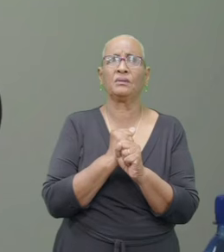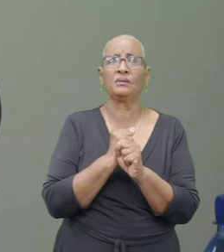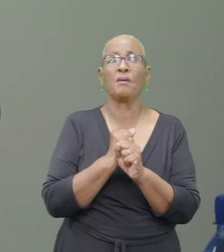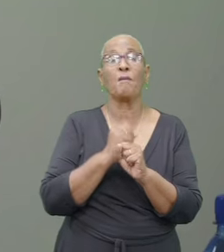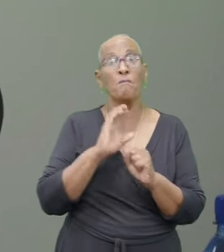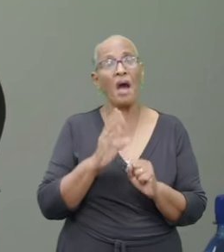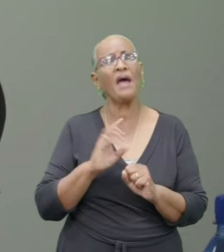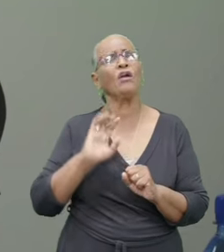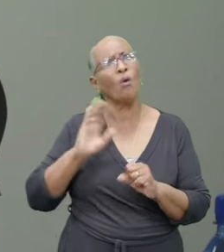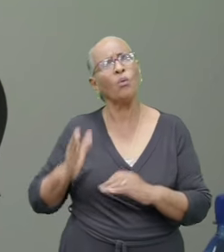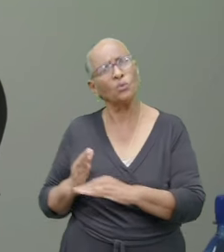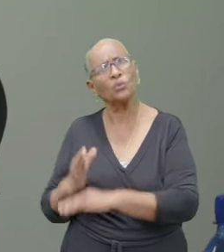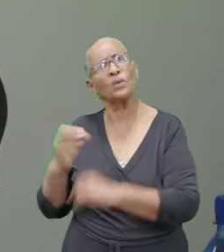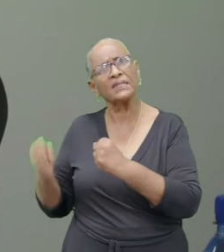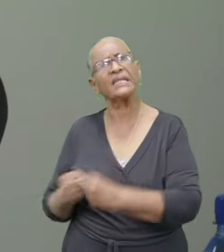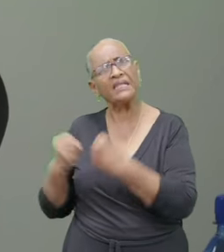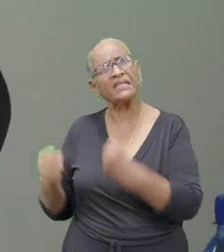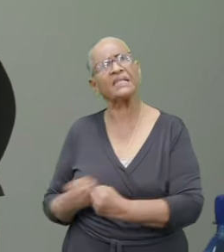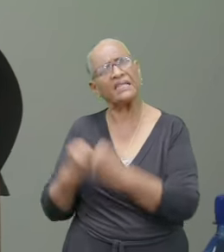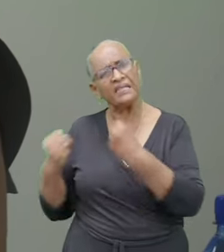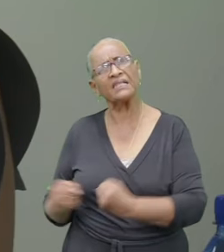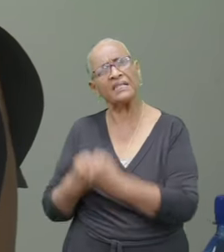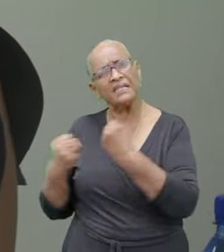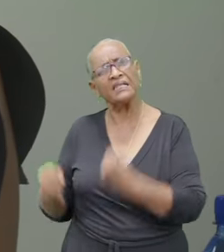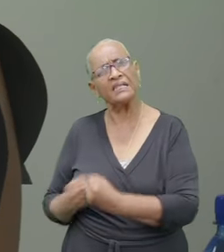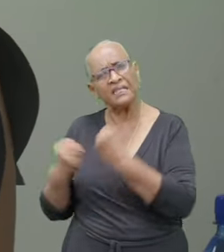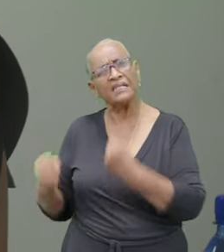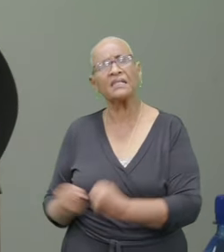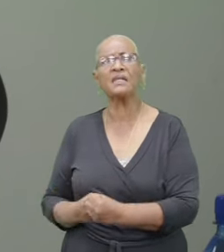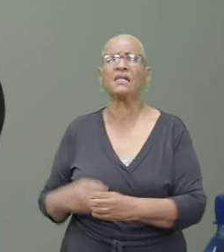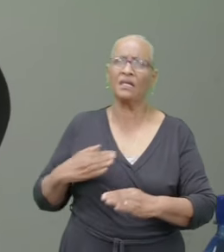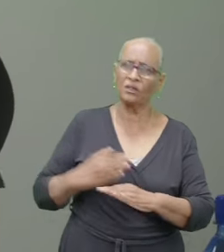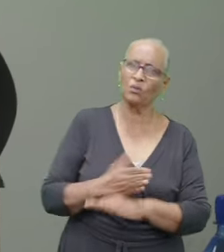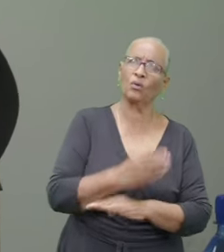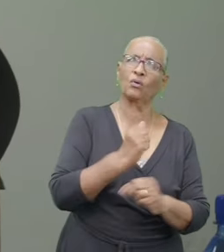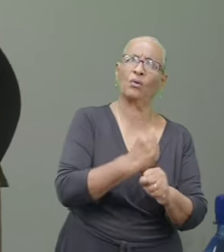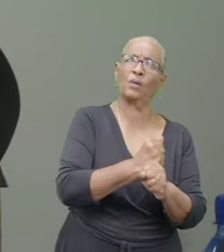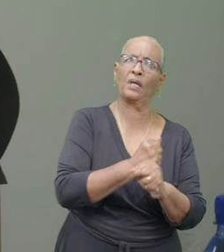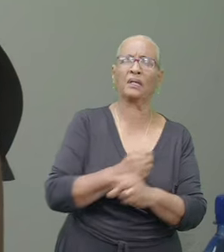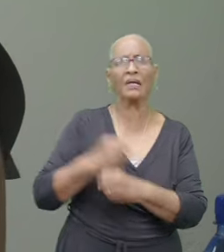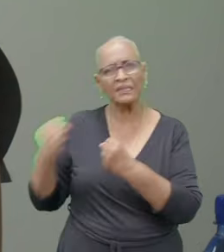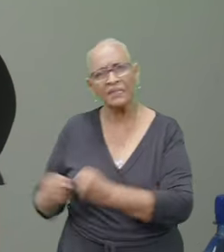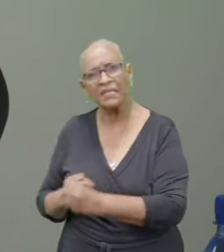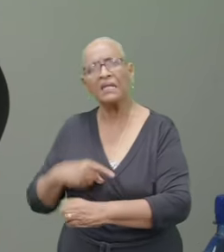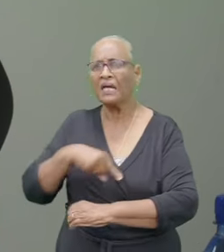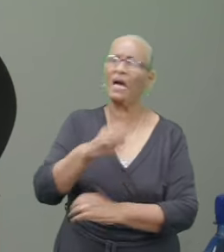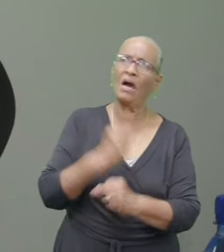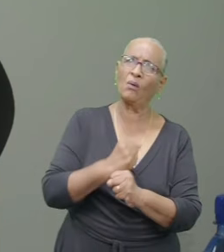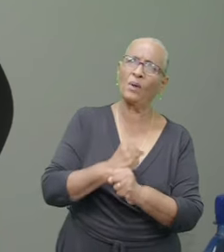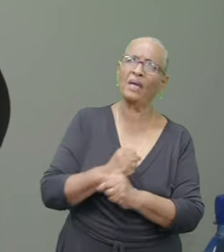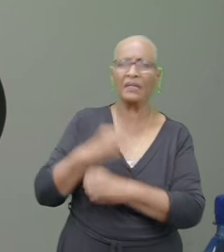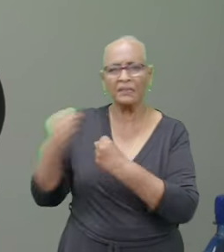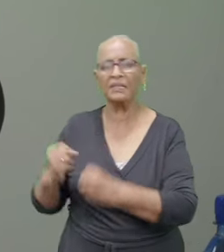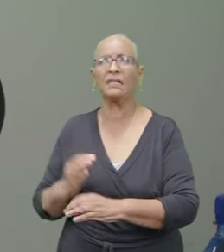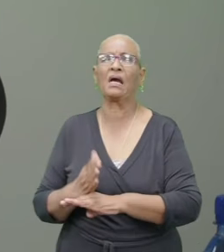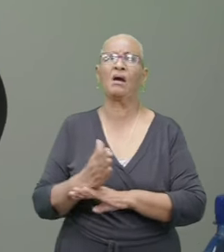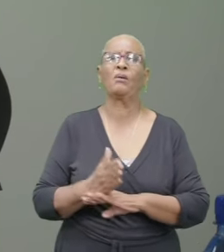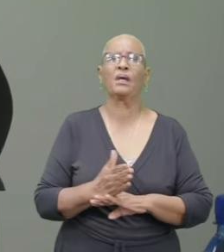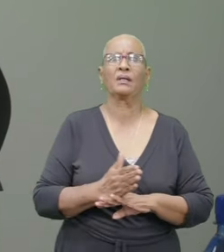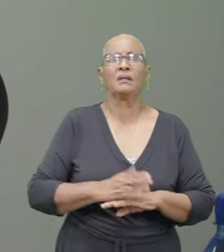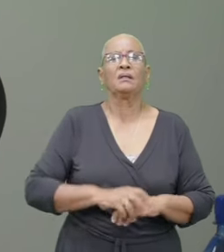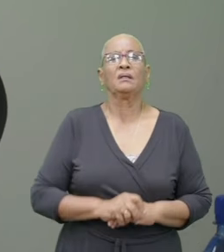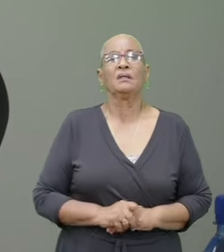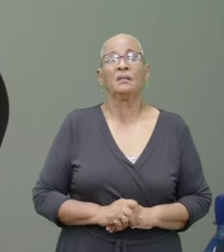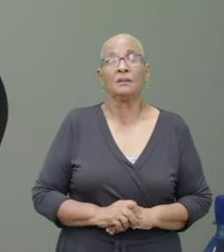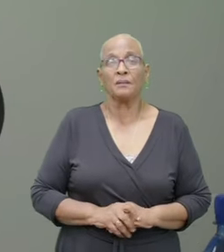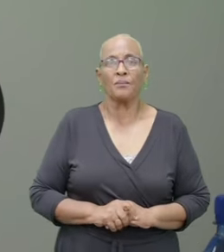zorg dragen dat we die zorg in stand kunnen houden. Ik wil geen mensen ook verder met betrekking tot de